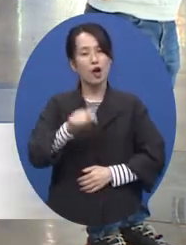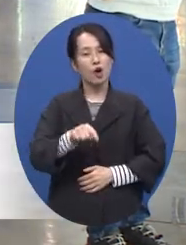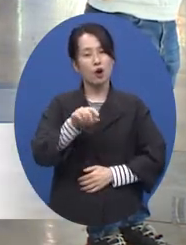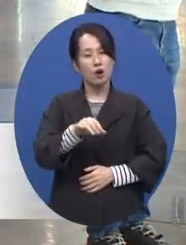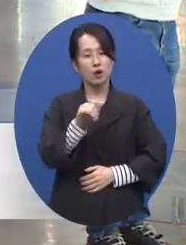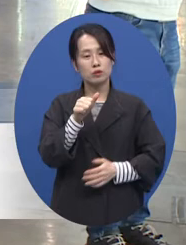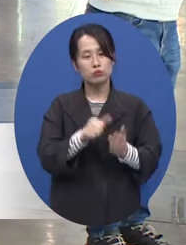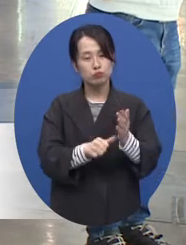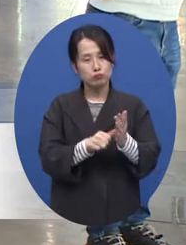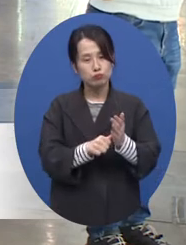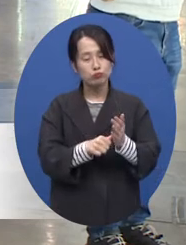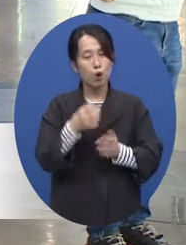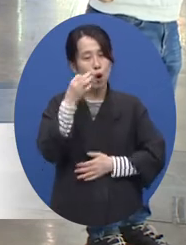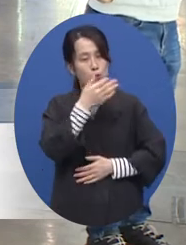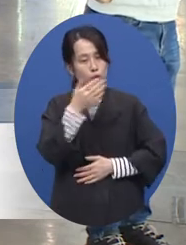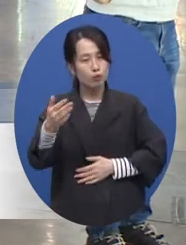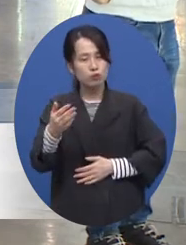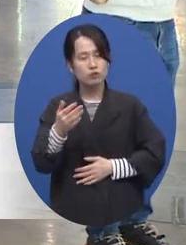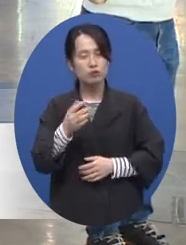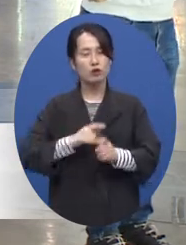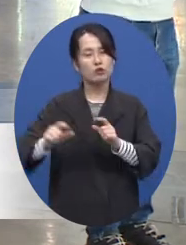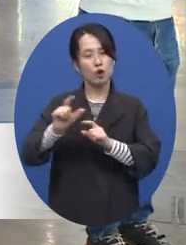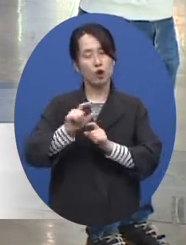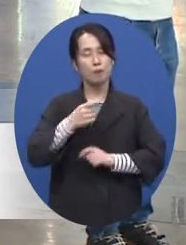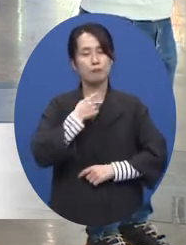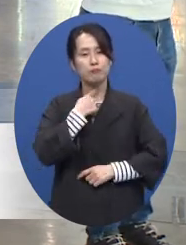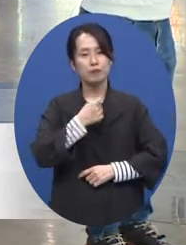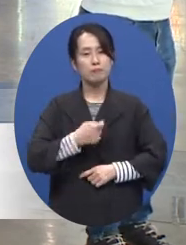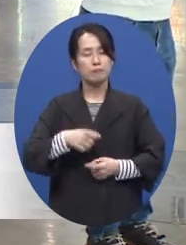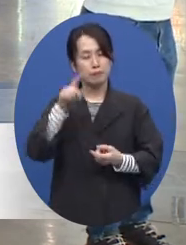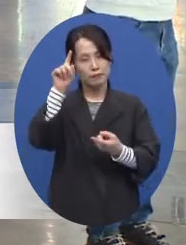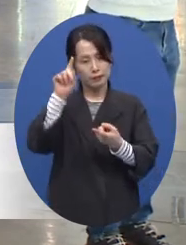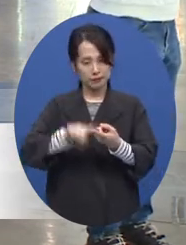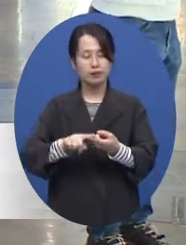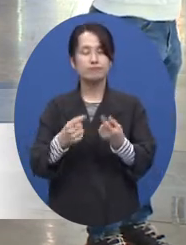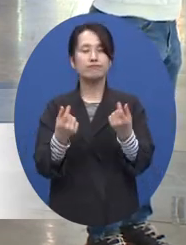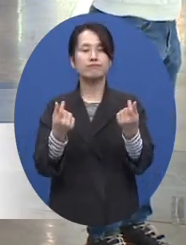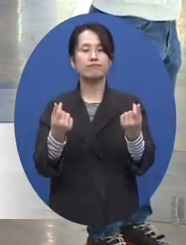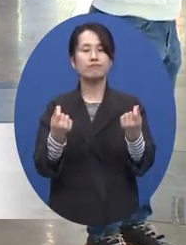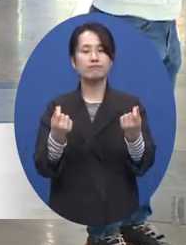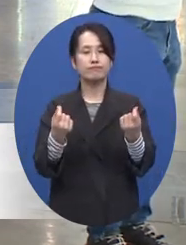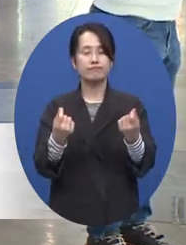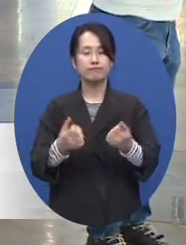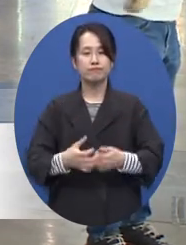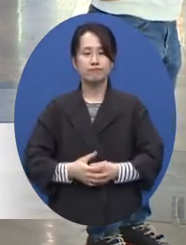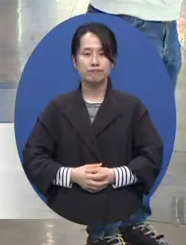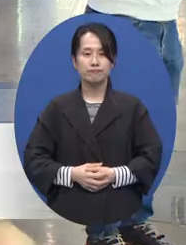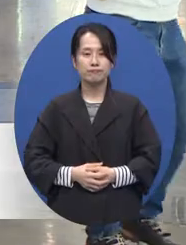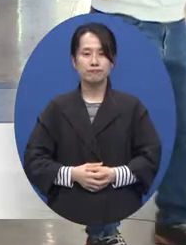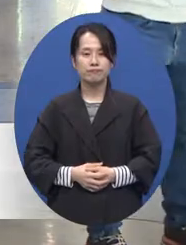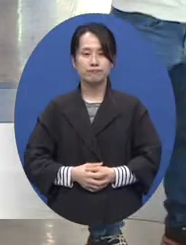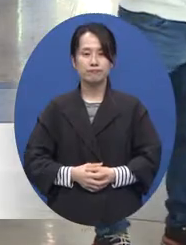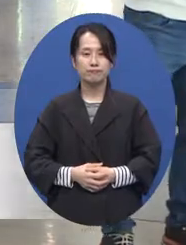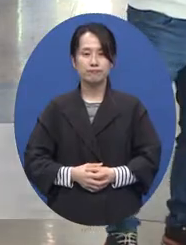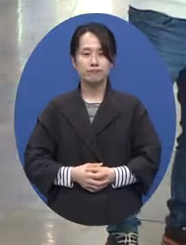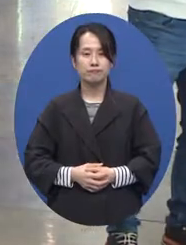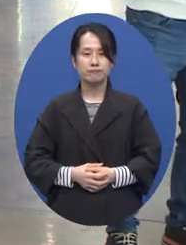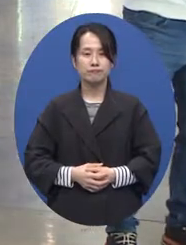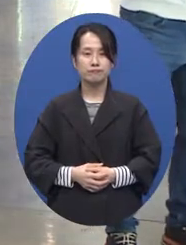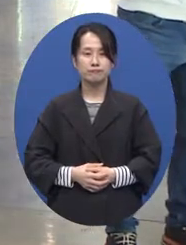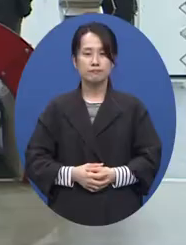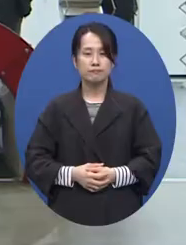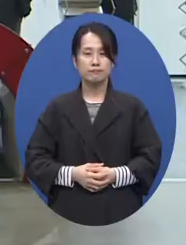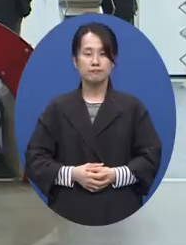China, and I think some of the products here are and the layout and the setup is